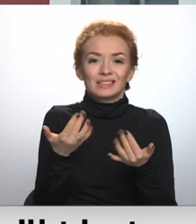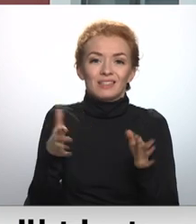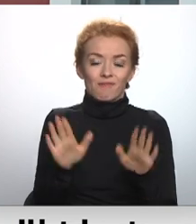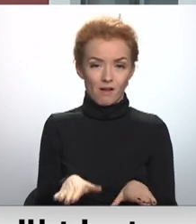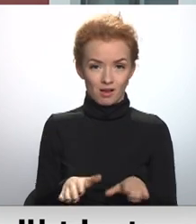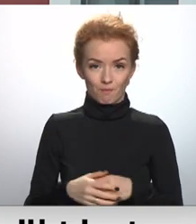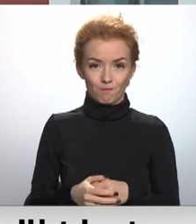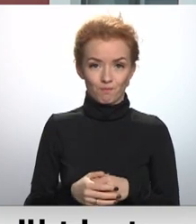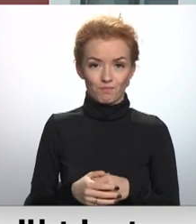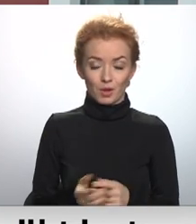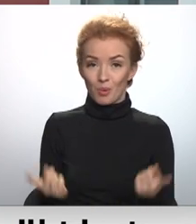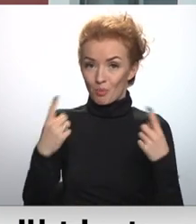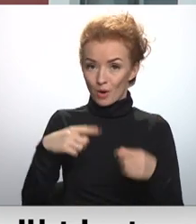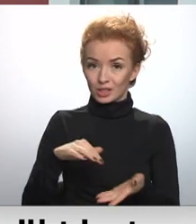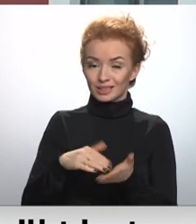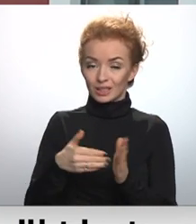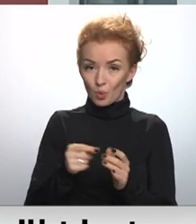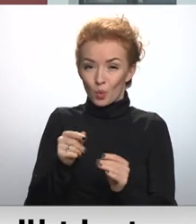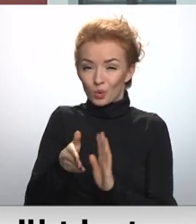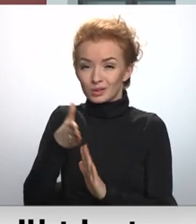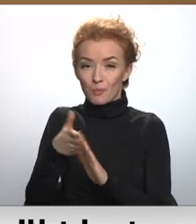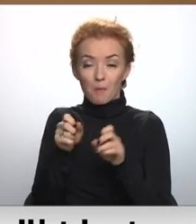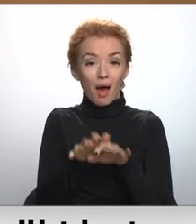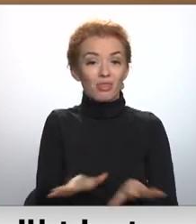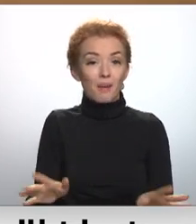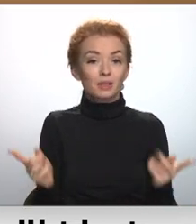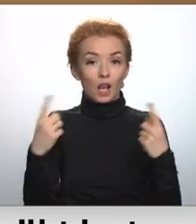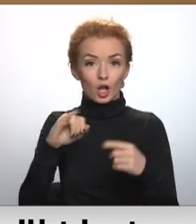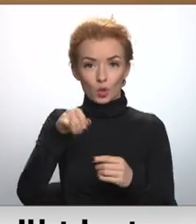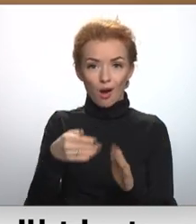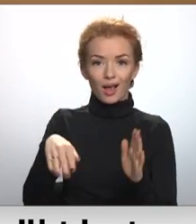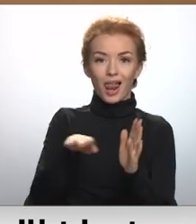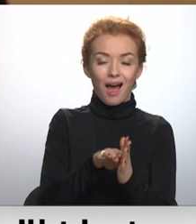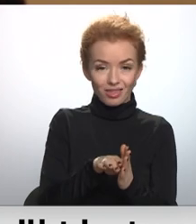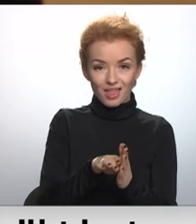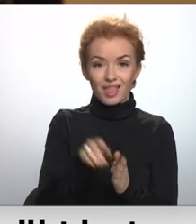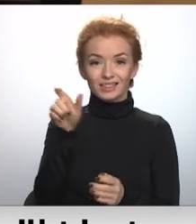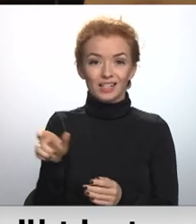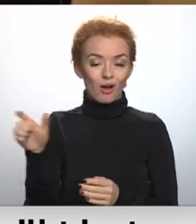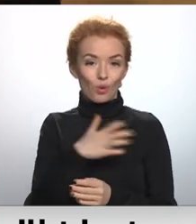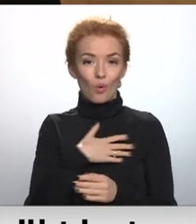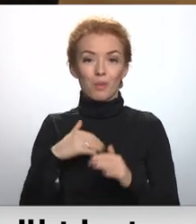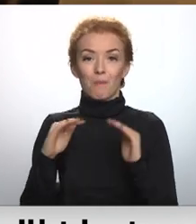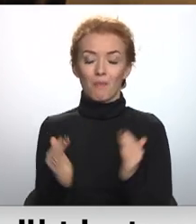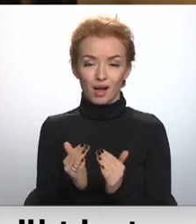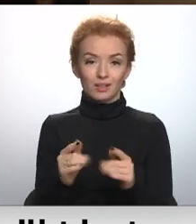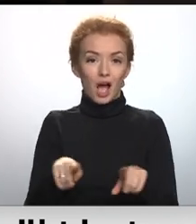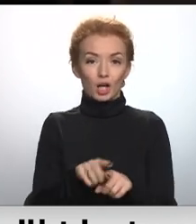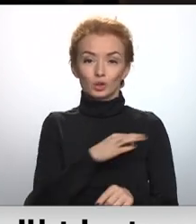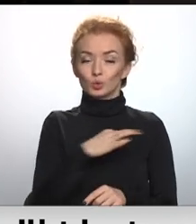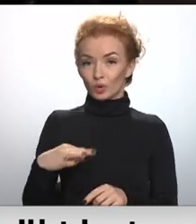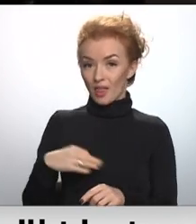darīt. Pašais situācija uzlabojot pandēmijas laiks, jo klātienē darba vietās cilvēki ir pavisam maz, un arī studenti